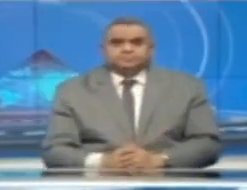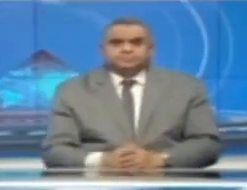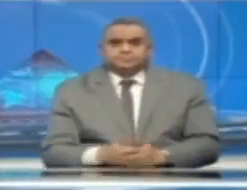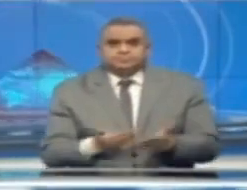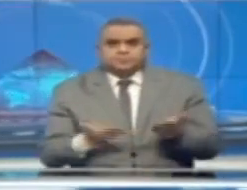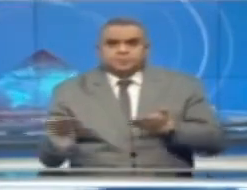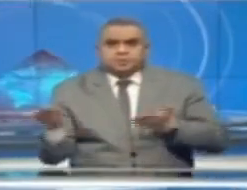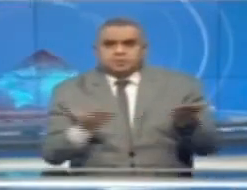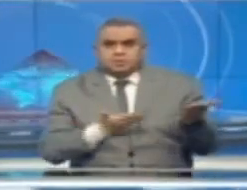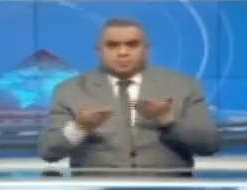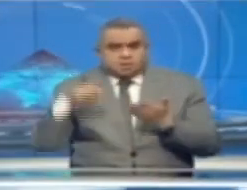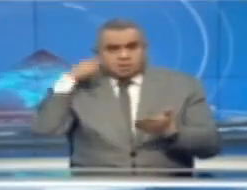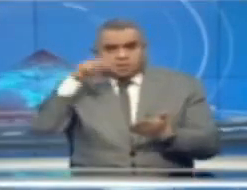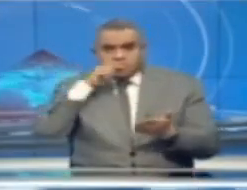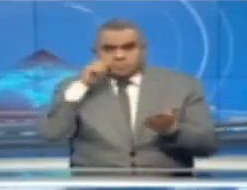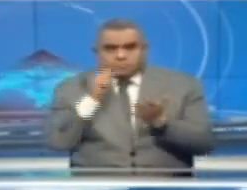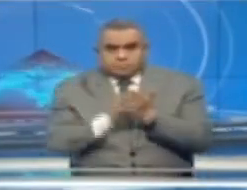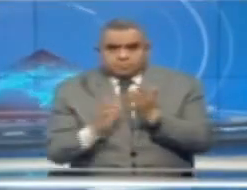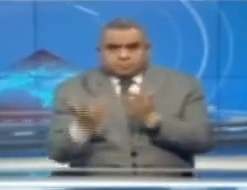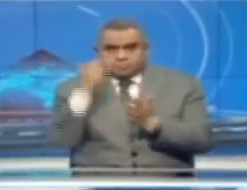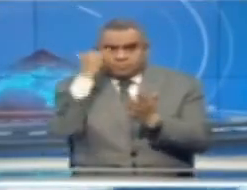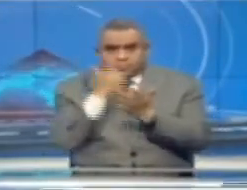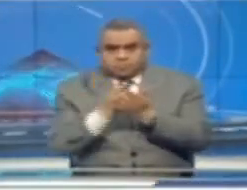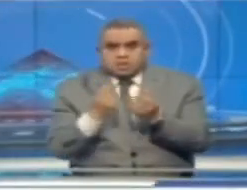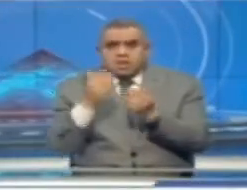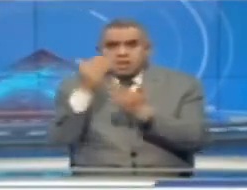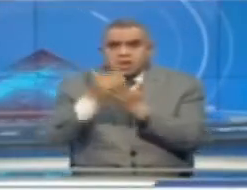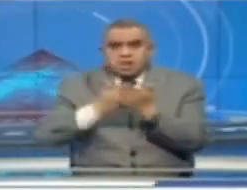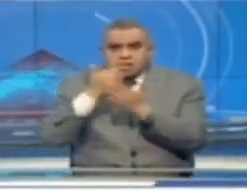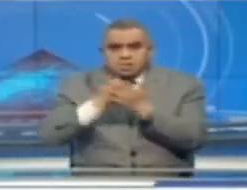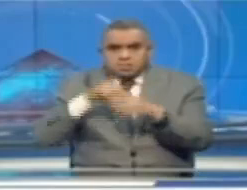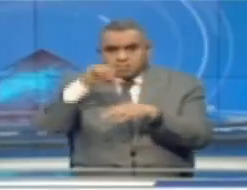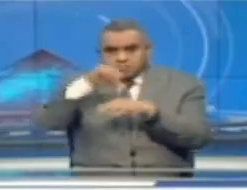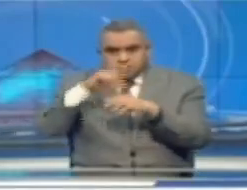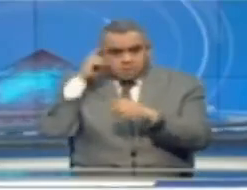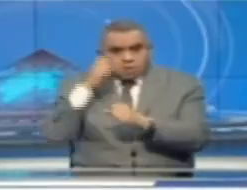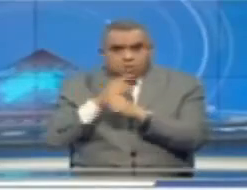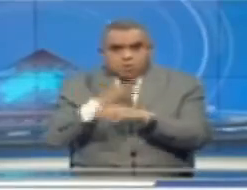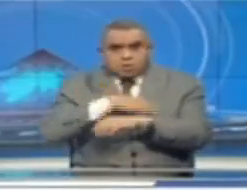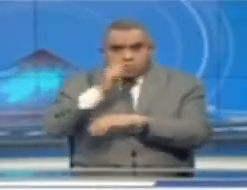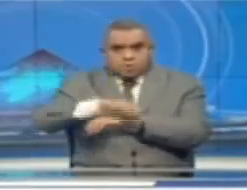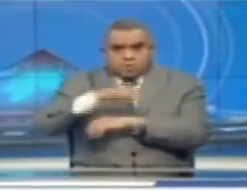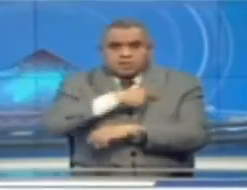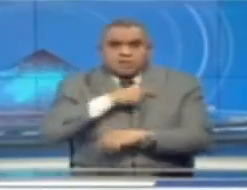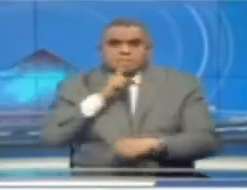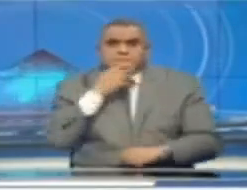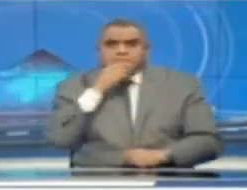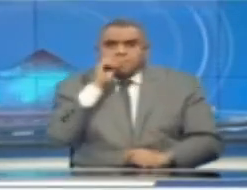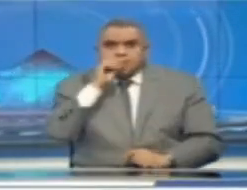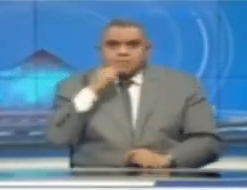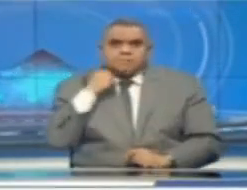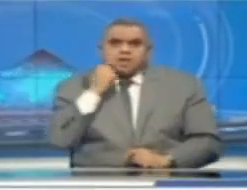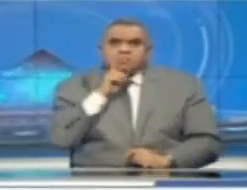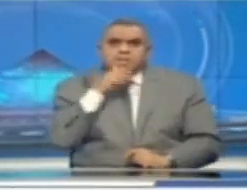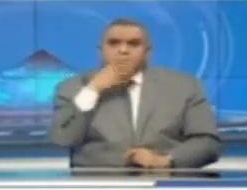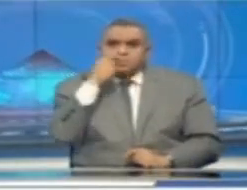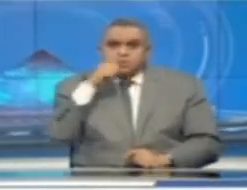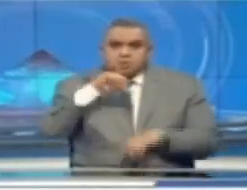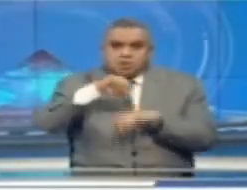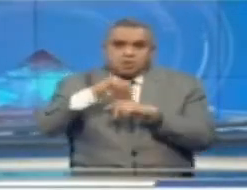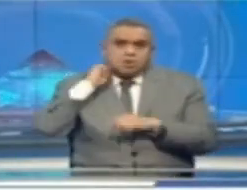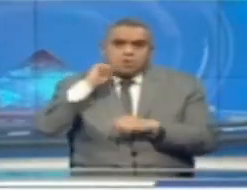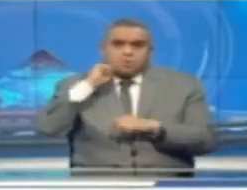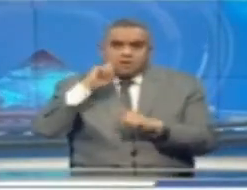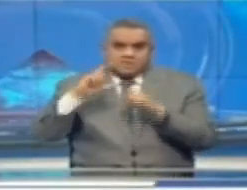بحث الرئيس التنفيذي للهيئة العامة للاستثمار والمناطق الحرة المستشار محمد عبد الوهاب خلال لقائه مع محافظ البنك